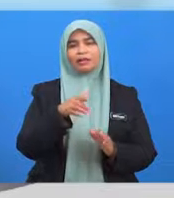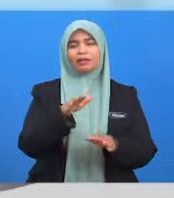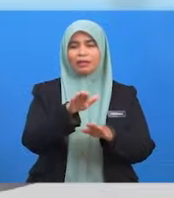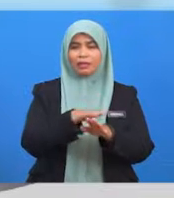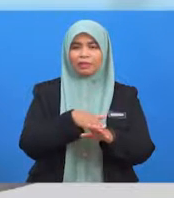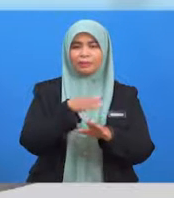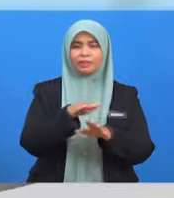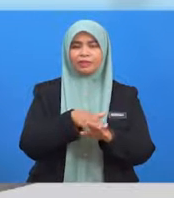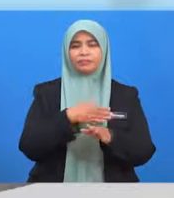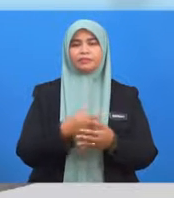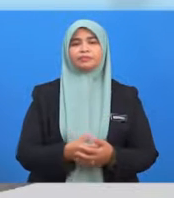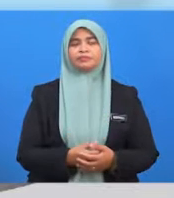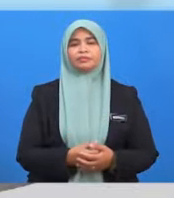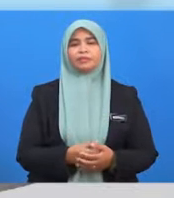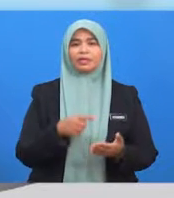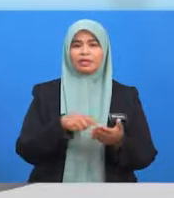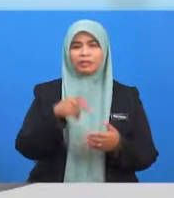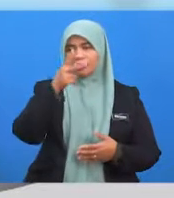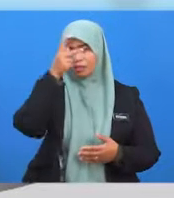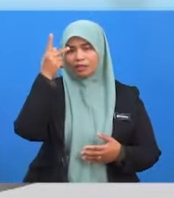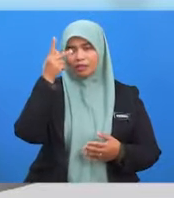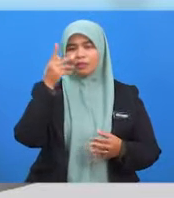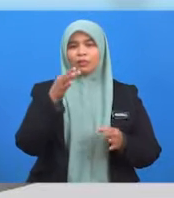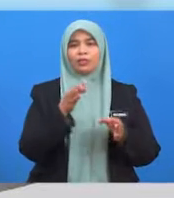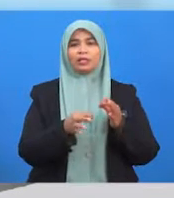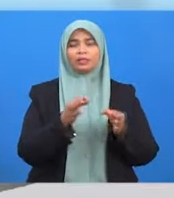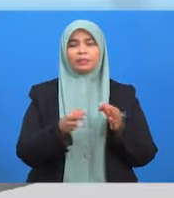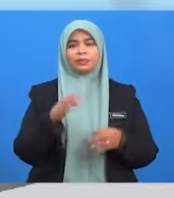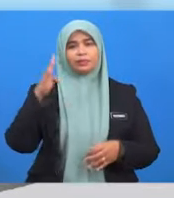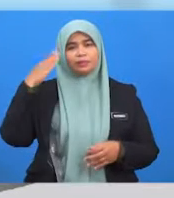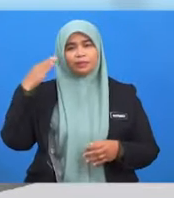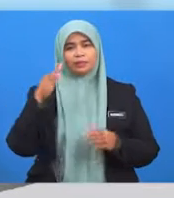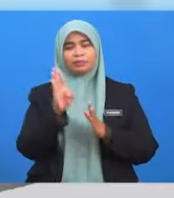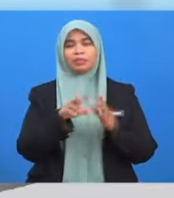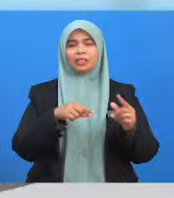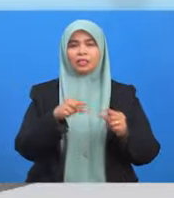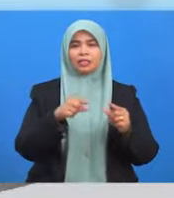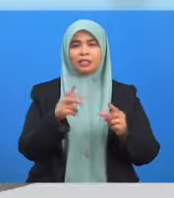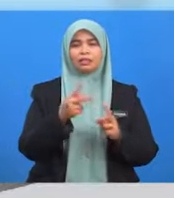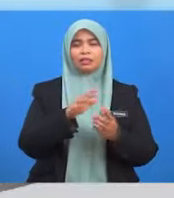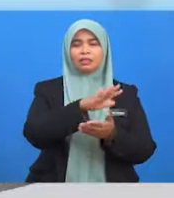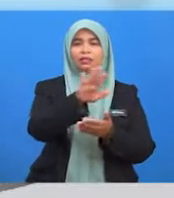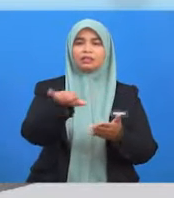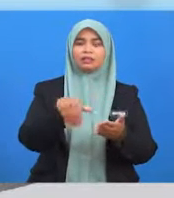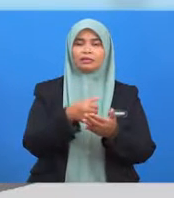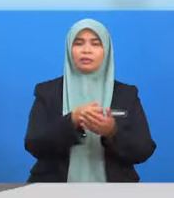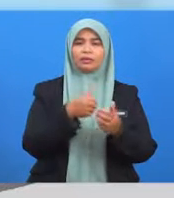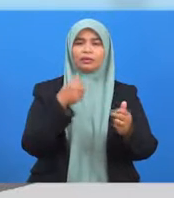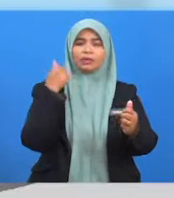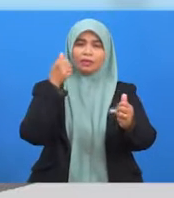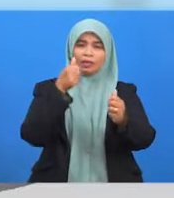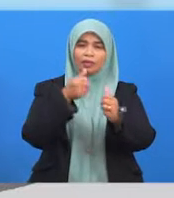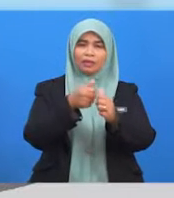Mengapa? Ini kerana walaupun bunyi bergerak ke semua arah,